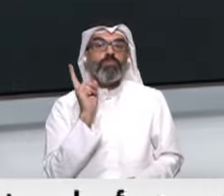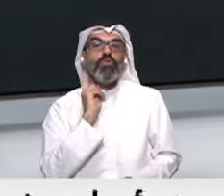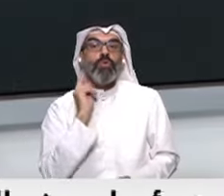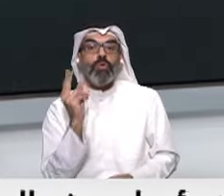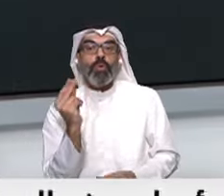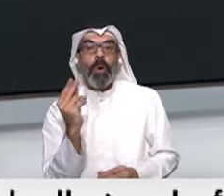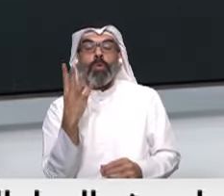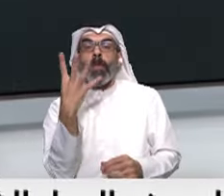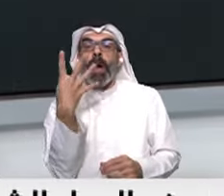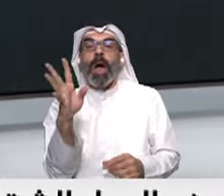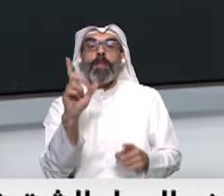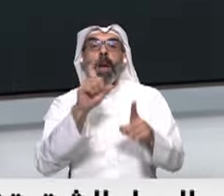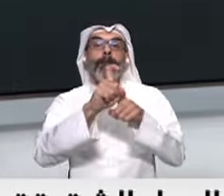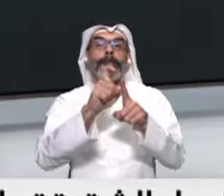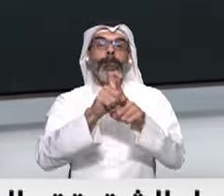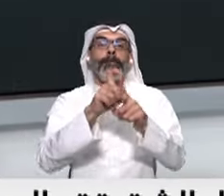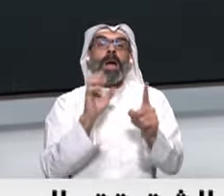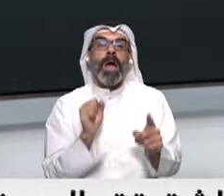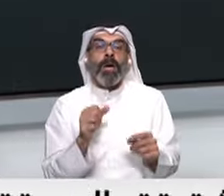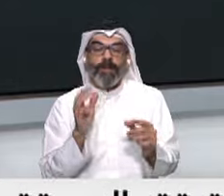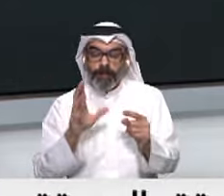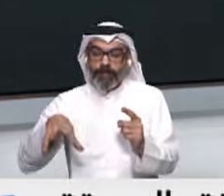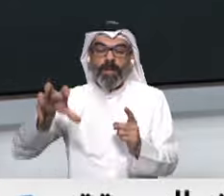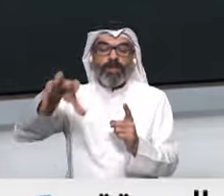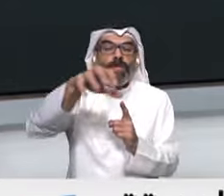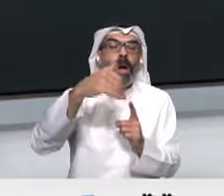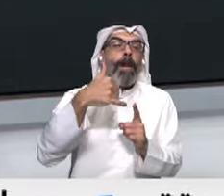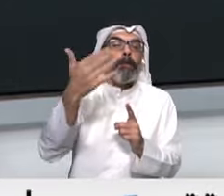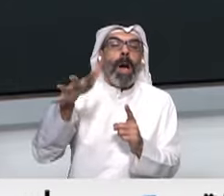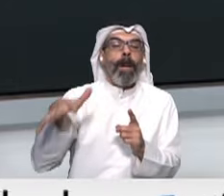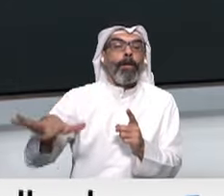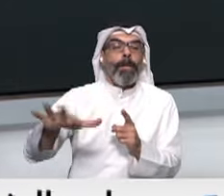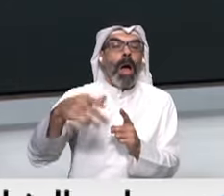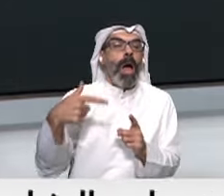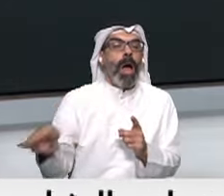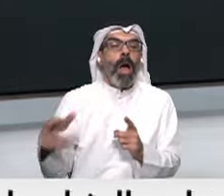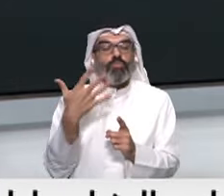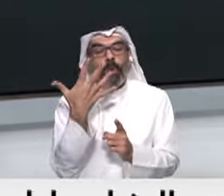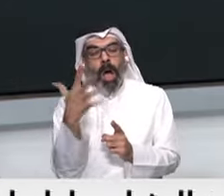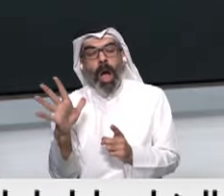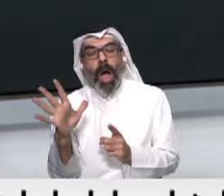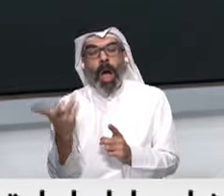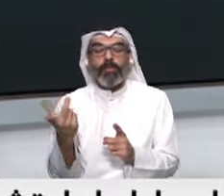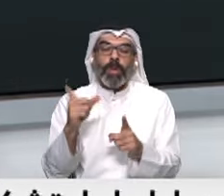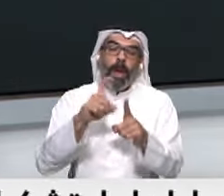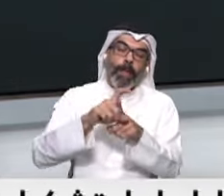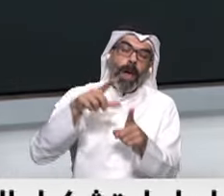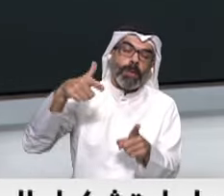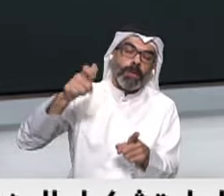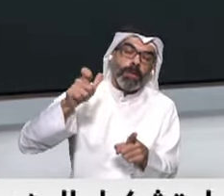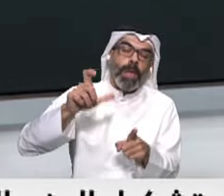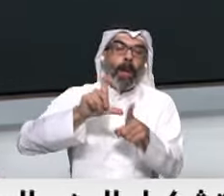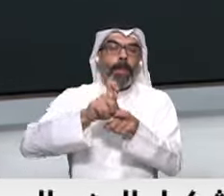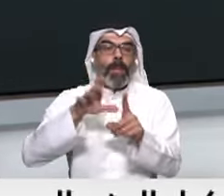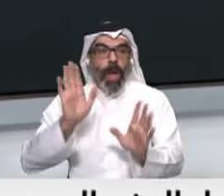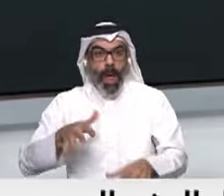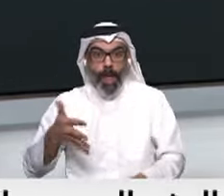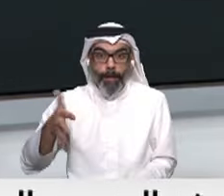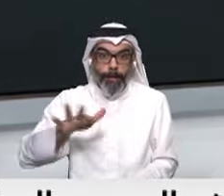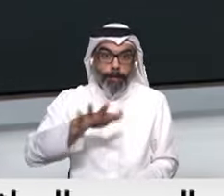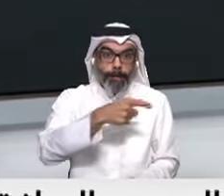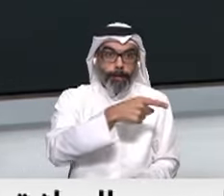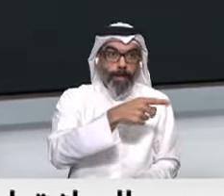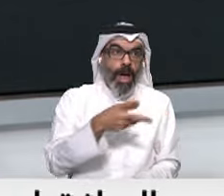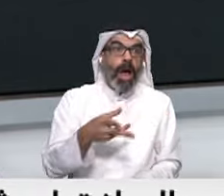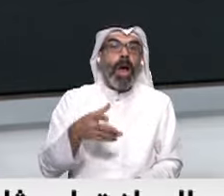المناطق السكنيه تصل 40% وفي بعض المناطق الساحليه تصل الى ال 50 60% اما داخل البحر في الجزر تصل